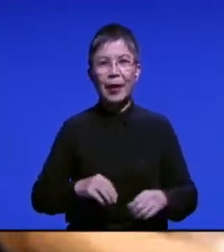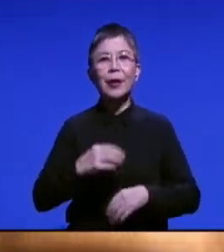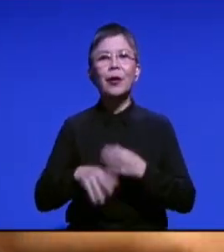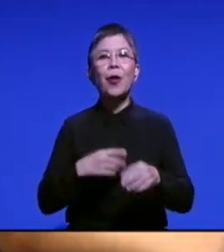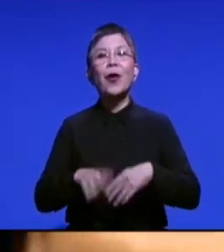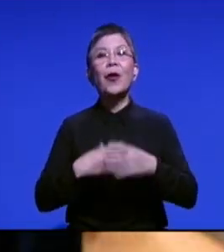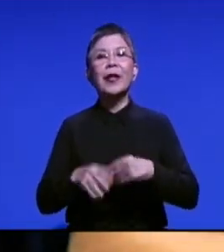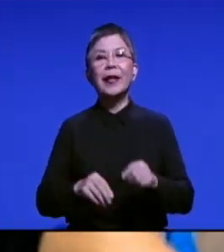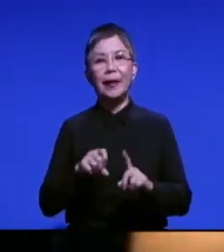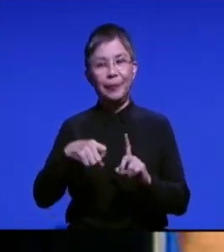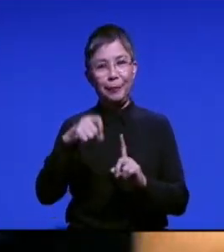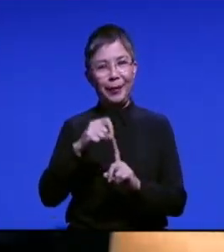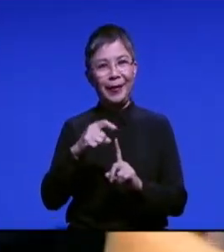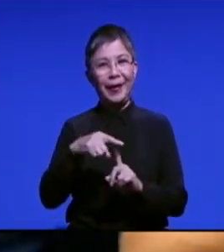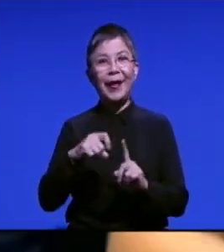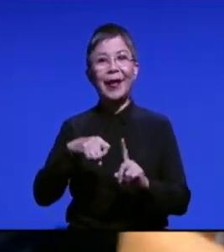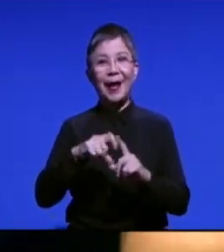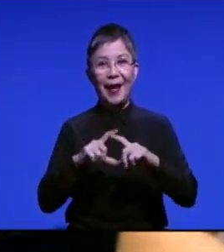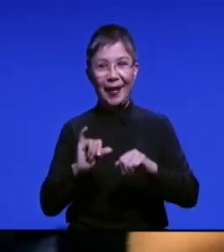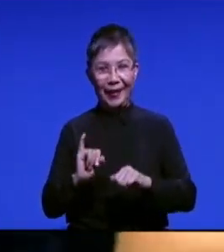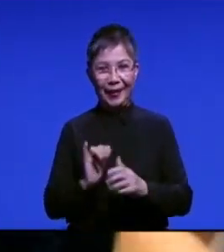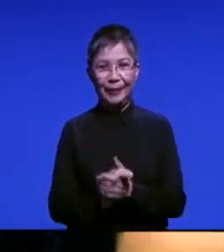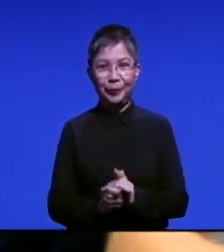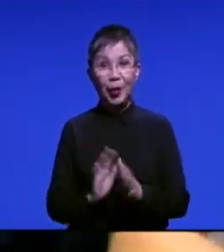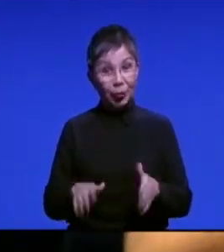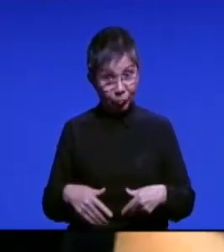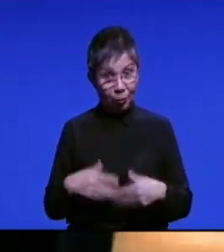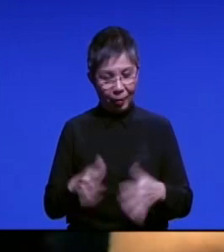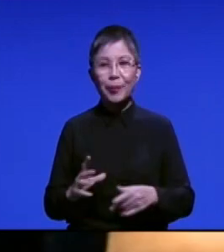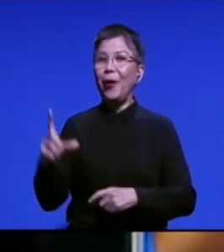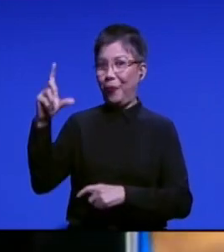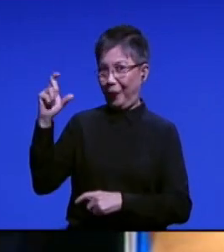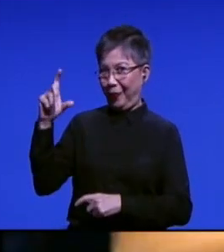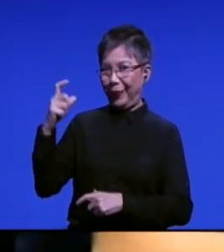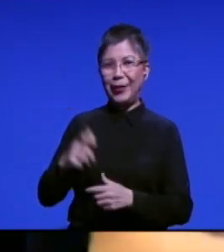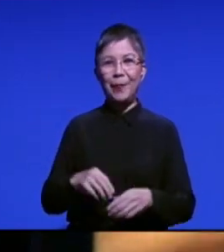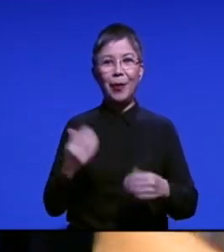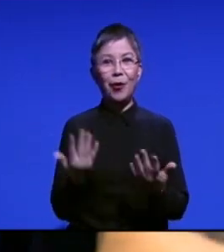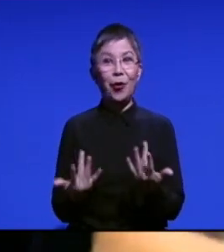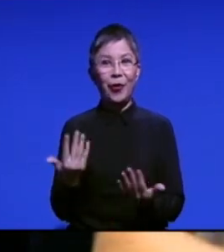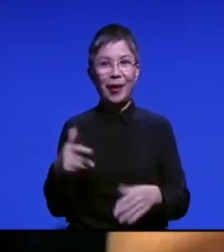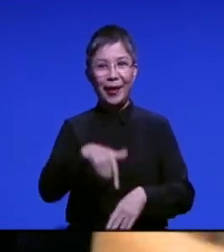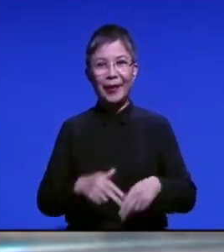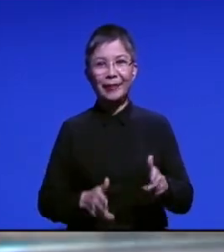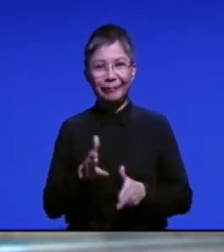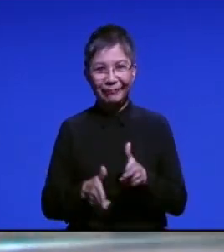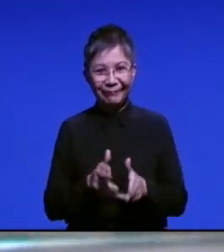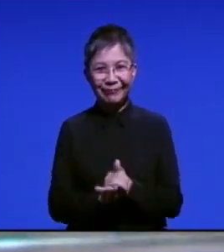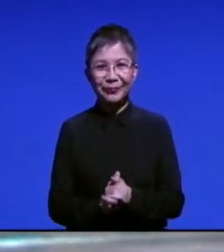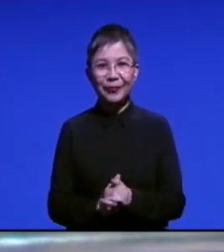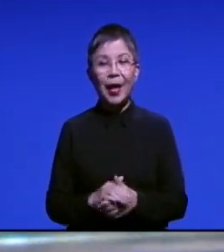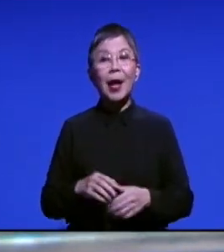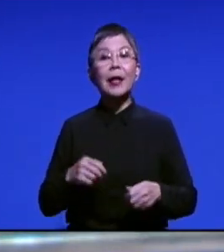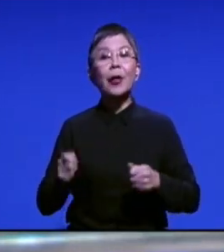PT KAI. Ia juga menyempatkan diri berfoto bersama penumpang. Hal ini dilakukan